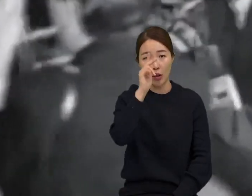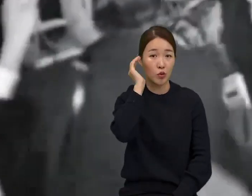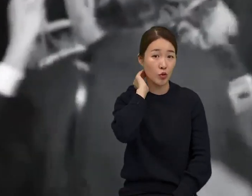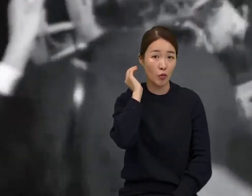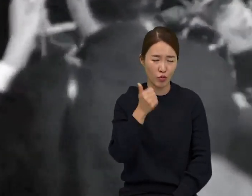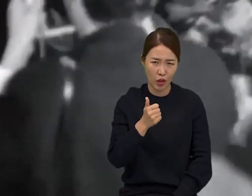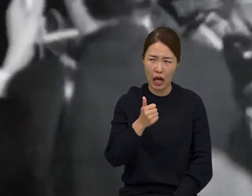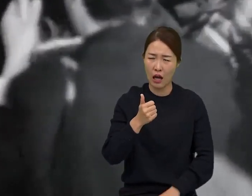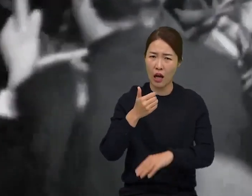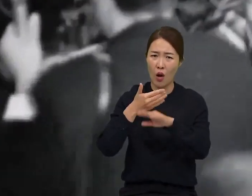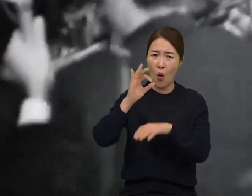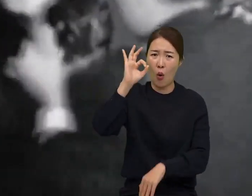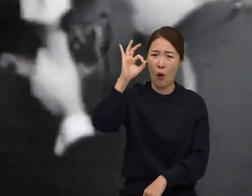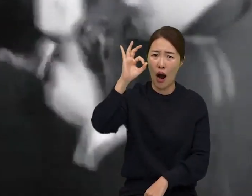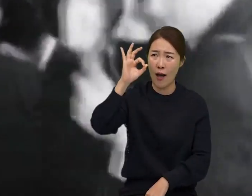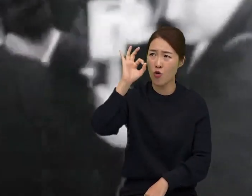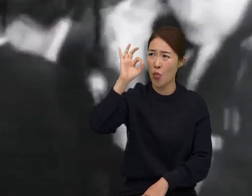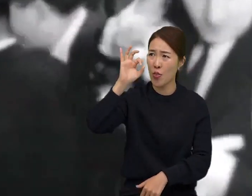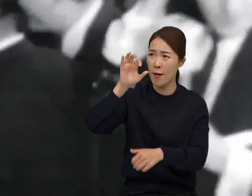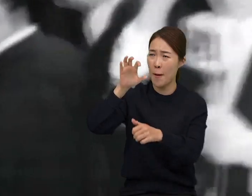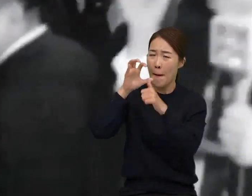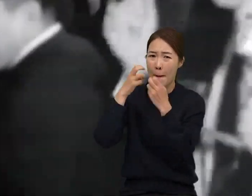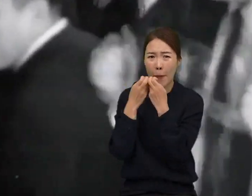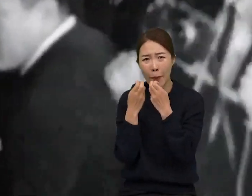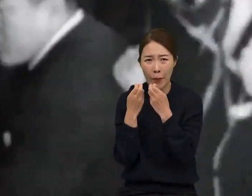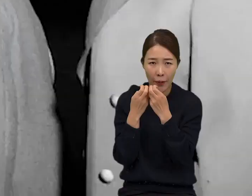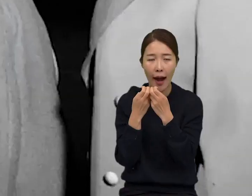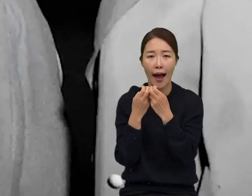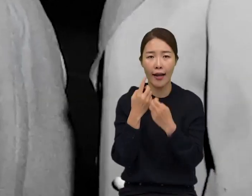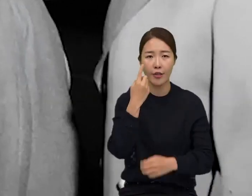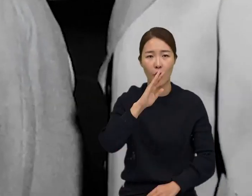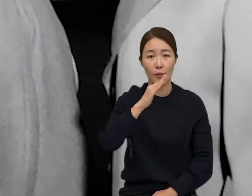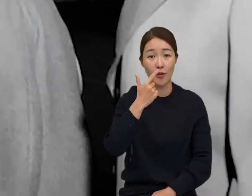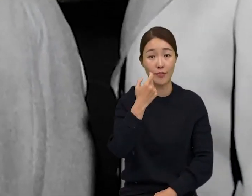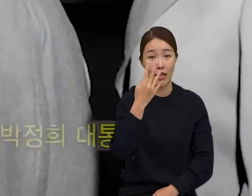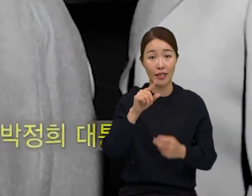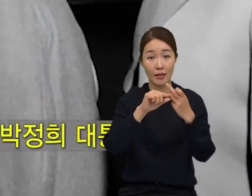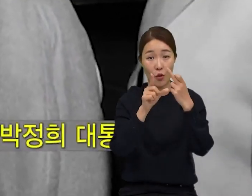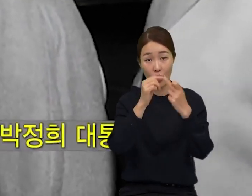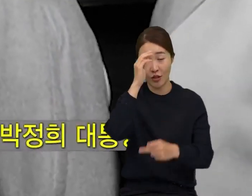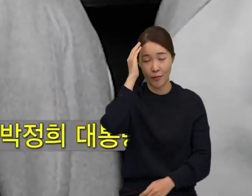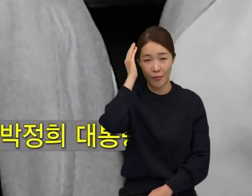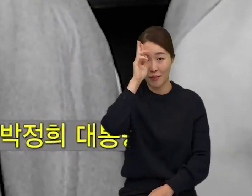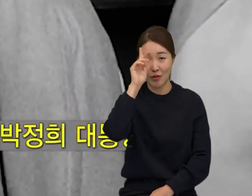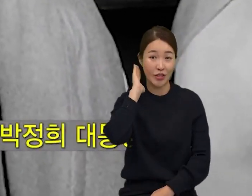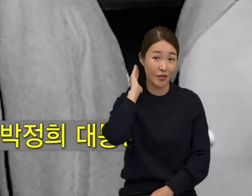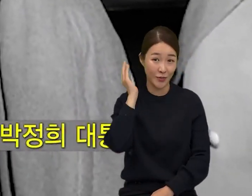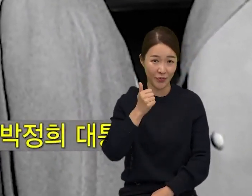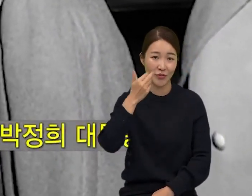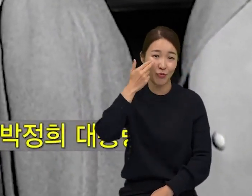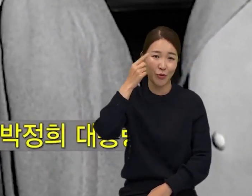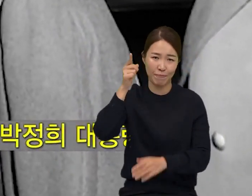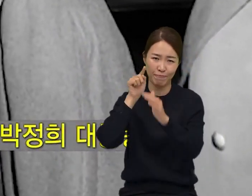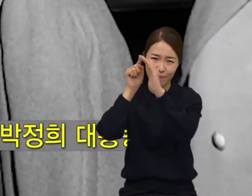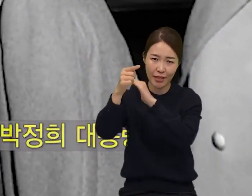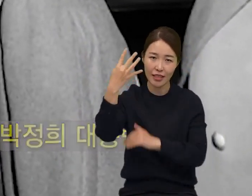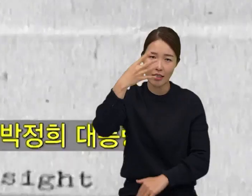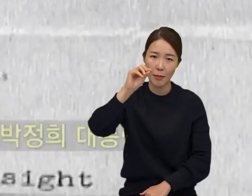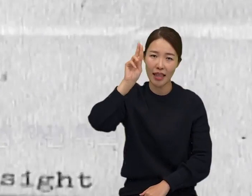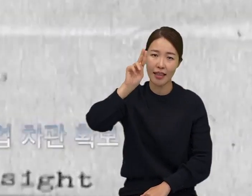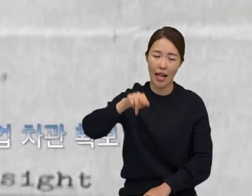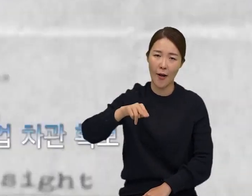박정희 정부는 외화 확보에 총력을 기울였다. 그리고 1964년 12월 박정희는 서독을